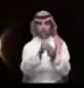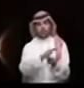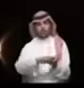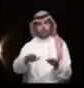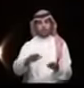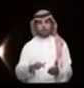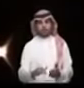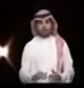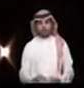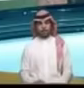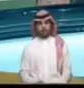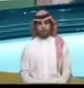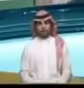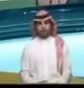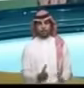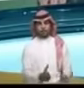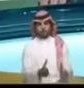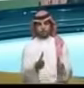من انتشاره.